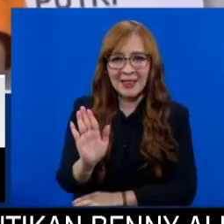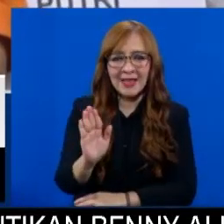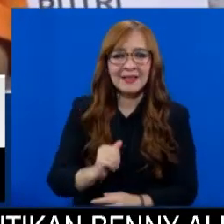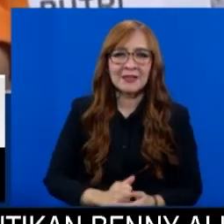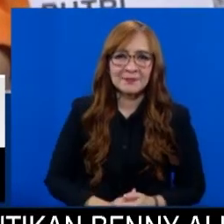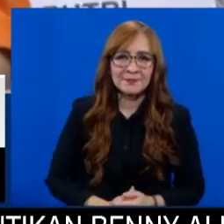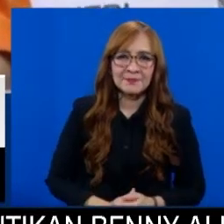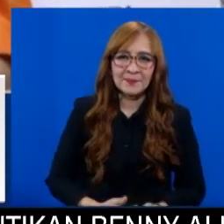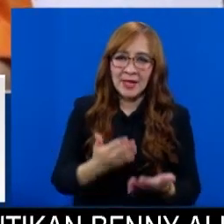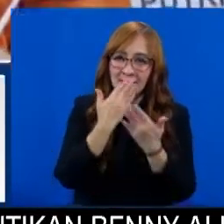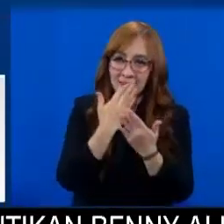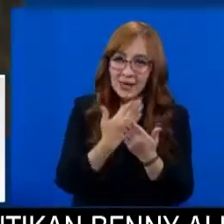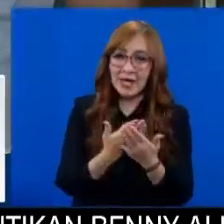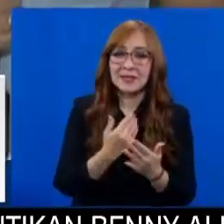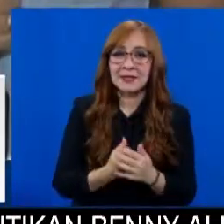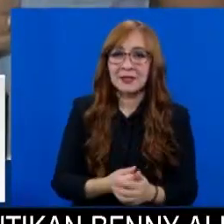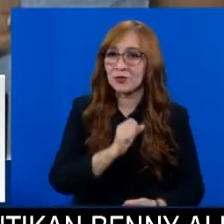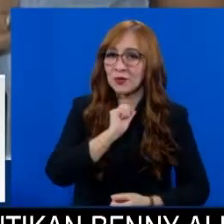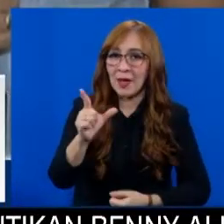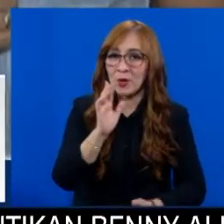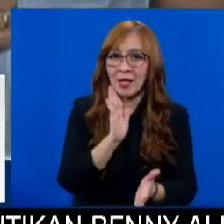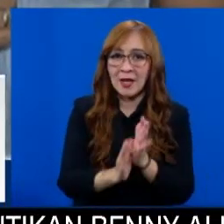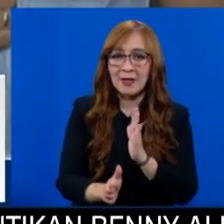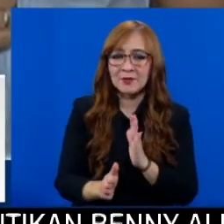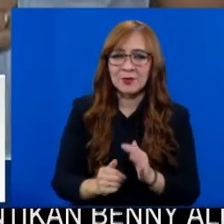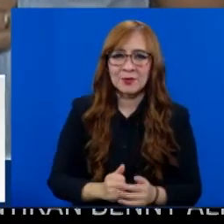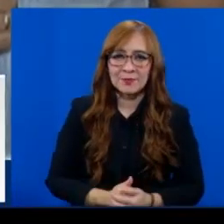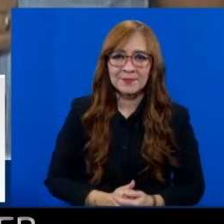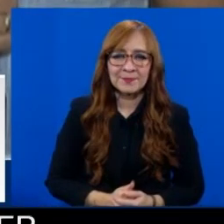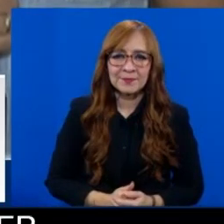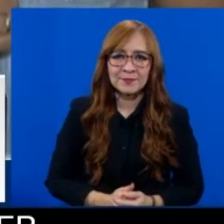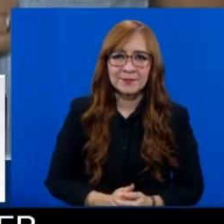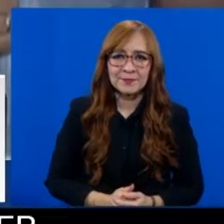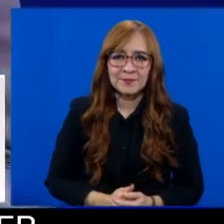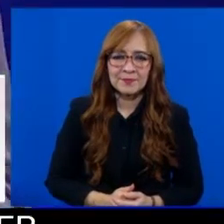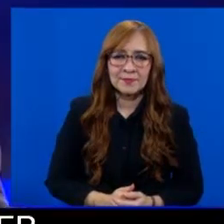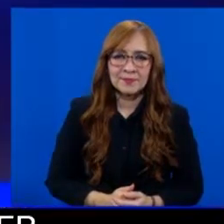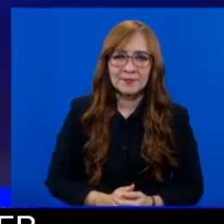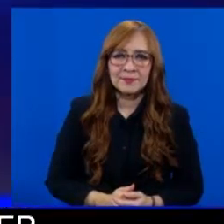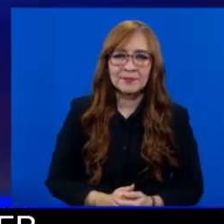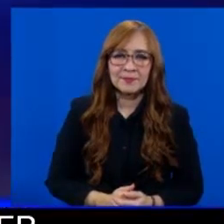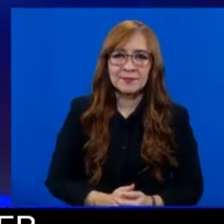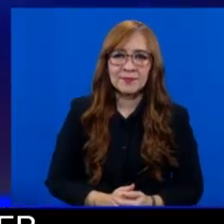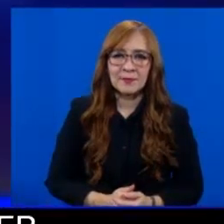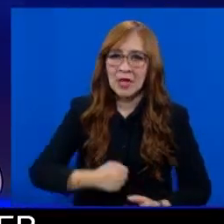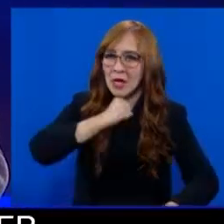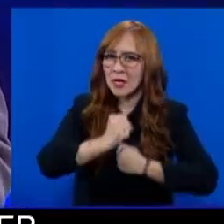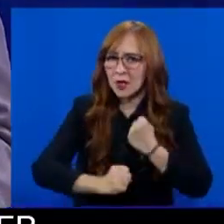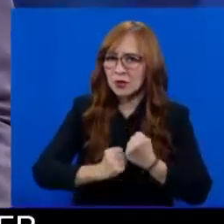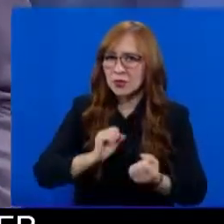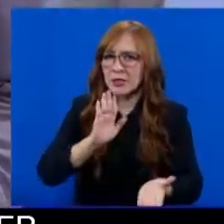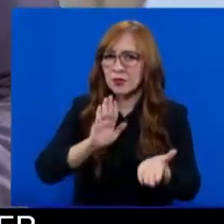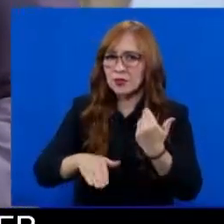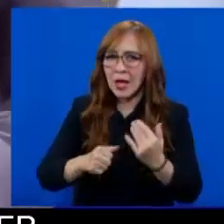Taufik. Baik, terima kasih Teddy Zuhari melaporkan langsung dari Gedung Bareskrim Jakarta. Rekonstruksi kasus